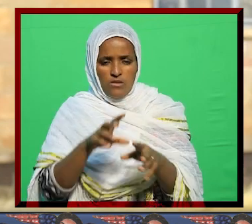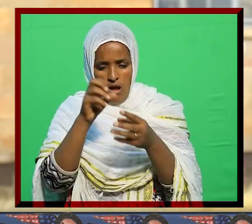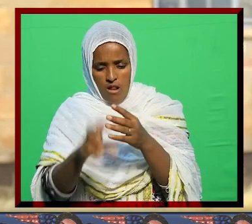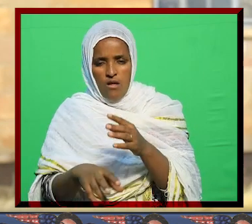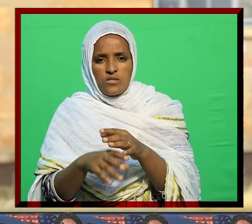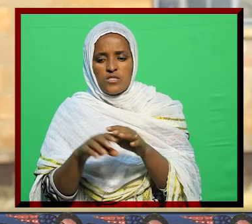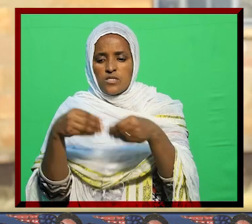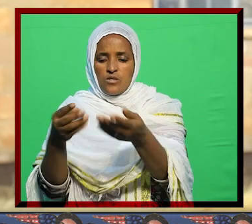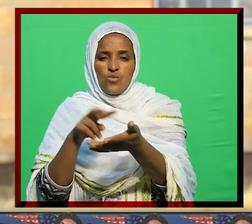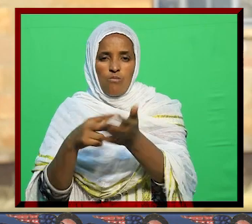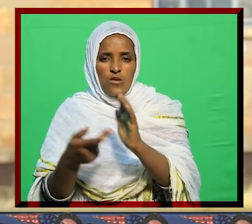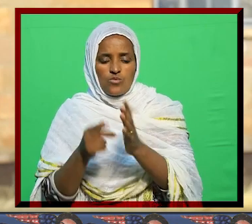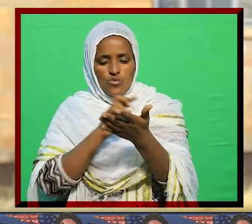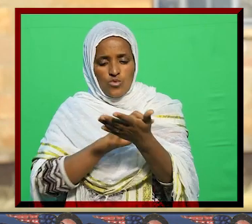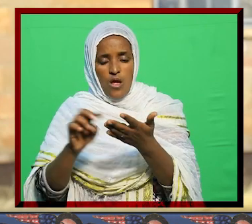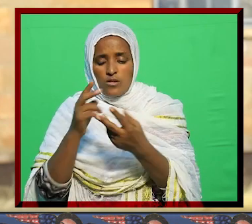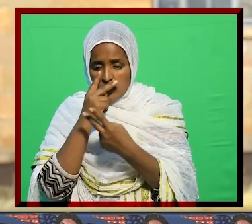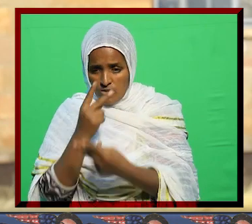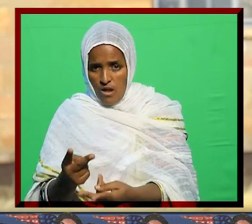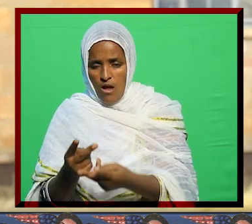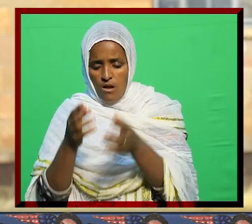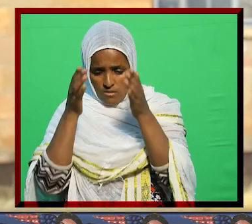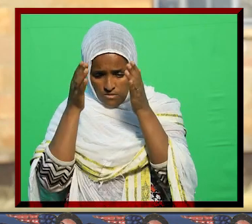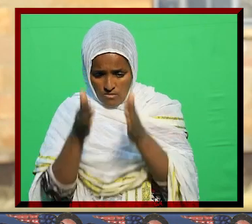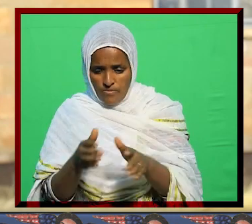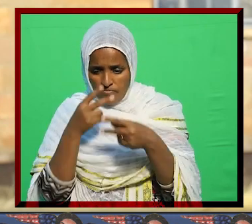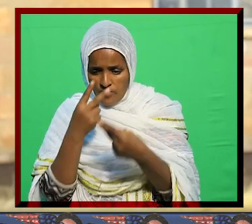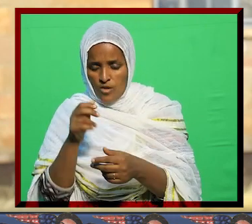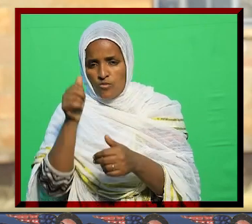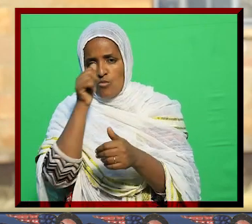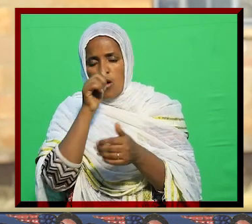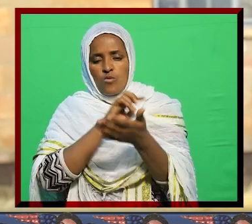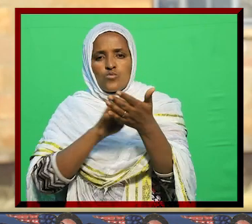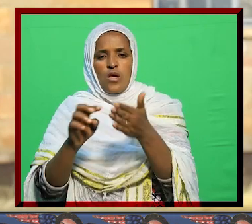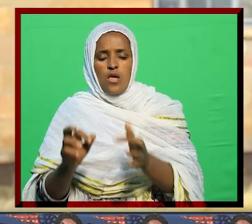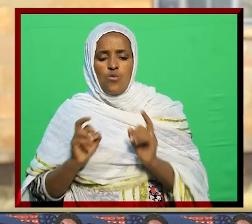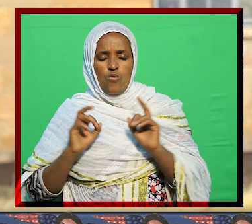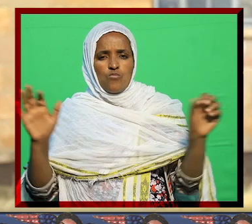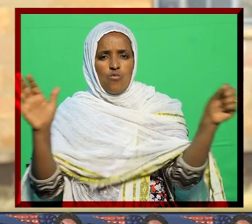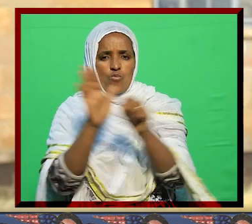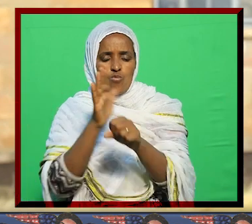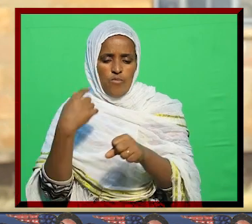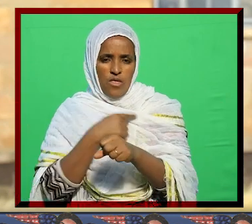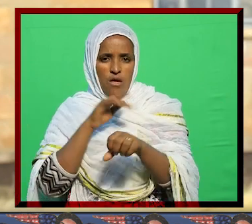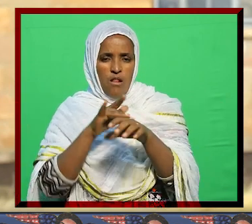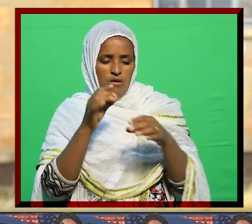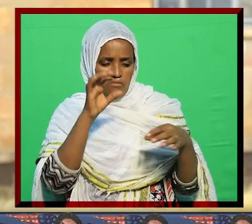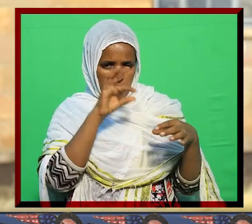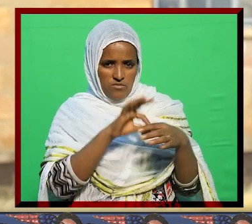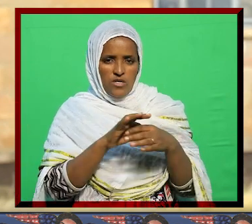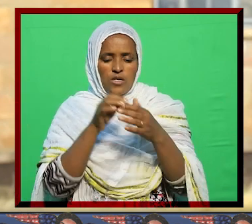መጠምጠሚያውን ጣለለት፣ መጎናጸፊያውን ሰጠው ማለት ነው። ቅዱሳን ስናያቸው ትኩር ብለን ስናያቸው የኢትዮጵያውያን ቅዱሳን ህይወታቸው በሙሉ በእኛ ላይ